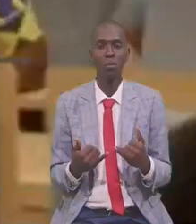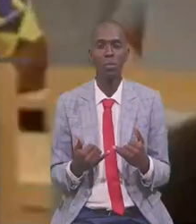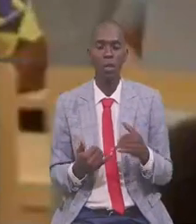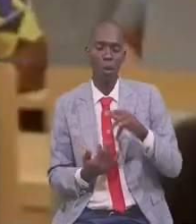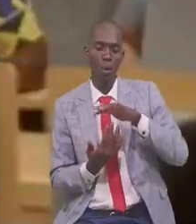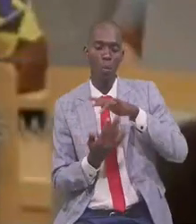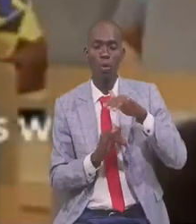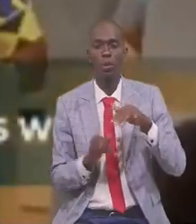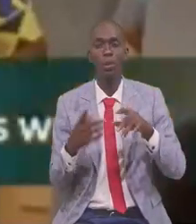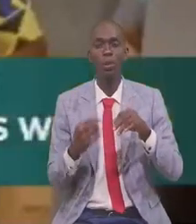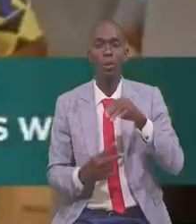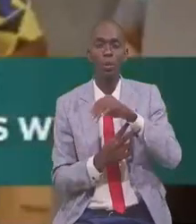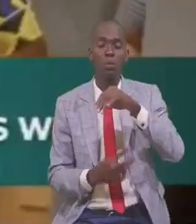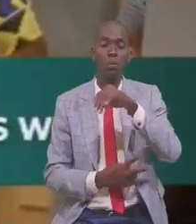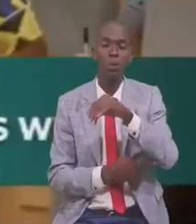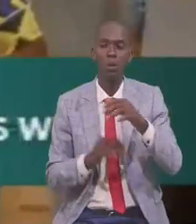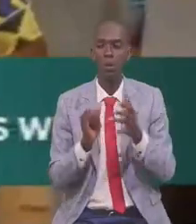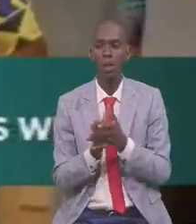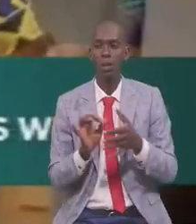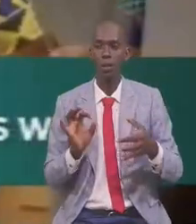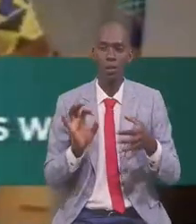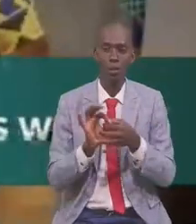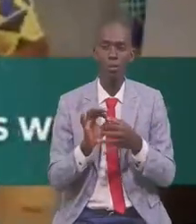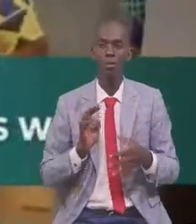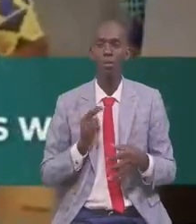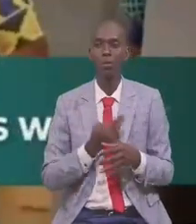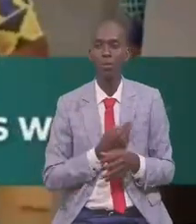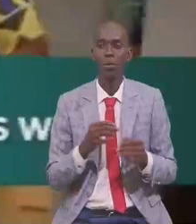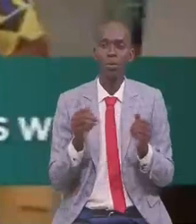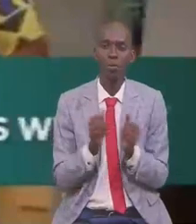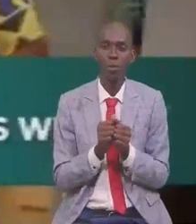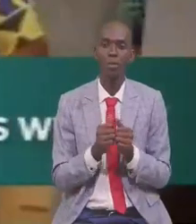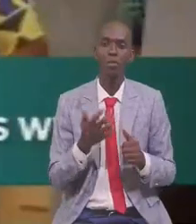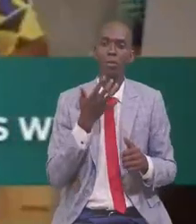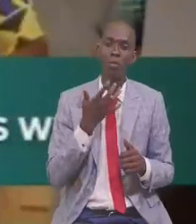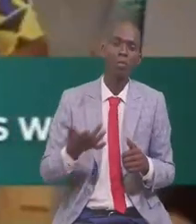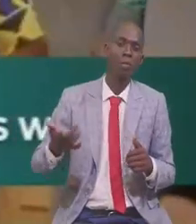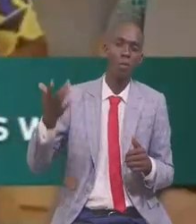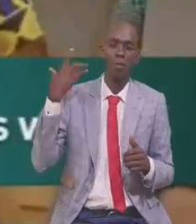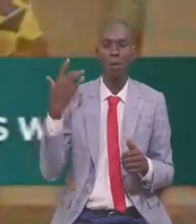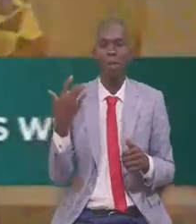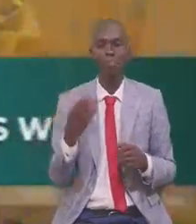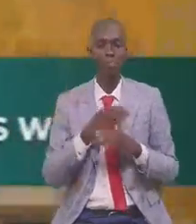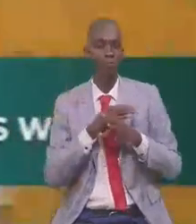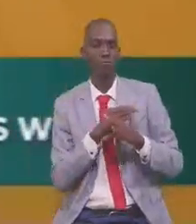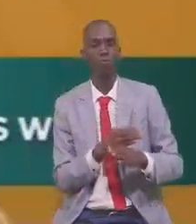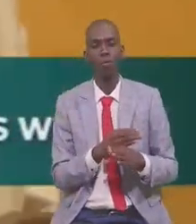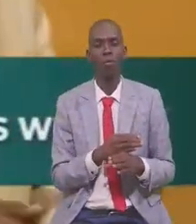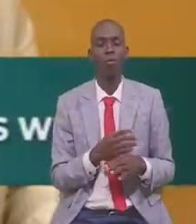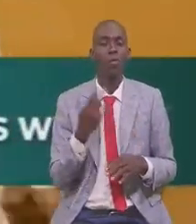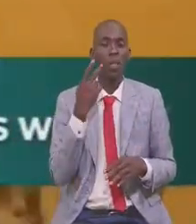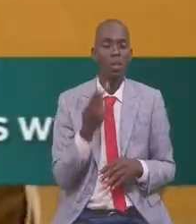ponts qui nous connectent aux encombrements du passé. Comme nous l'avons déjà